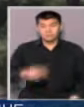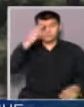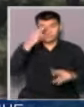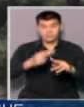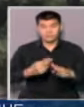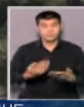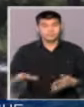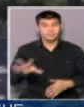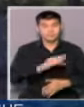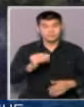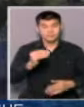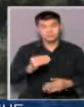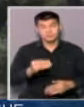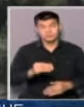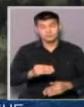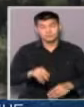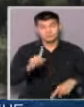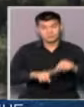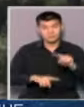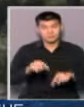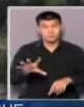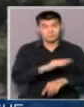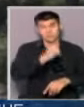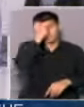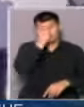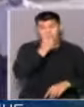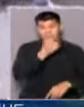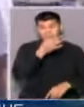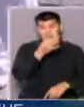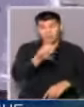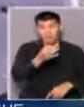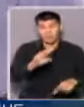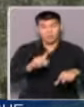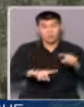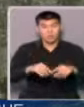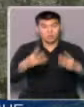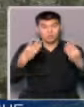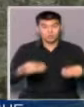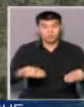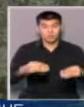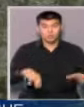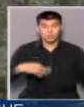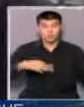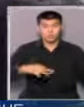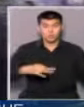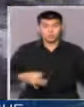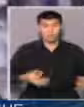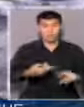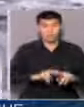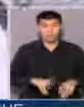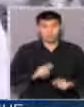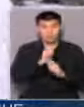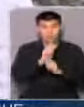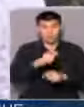ағаларымызға, қарындастарымызға, ағайын тумаға бәріне рахмет айтам. Осылайша ұлттық домбыра күніне орай дәулескер күйшілердің рухына тағзым